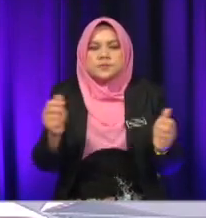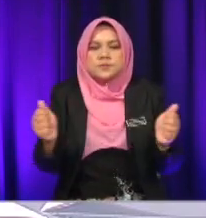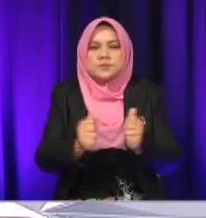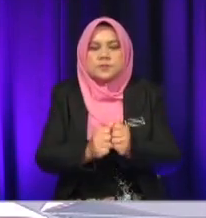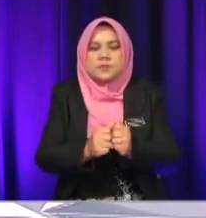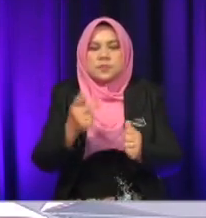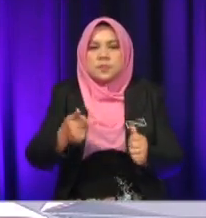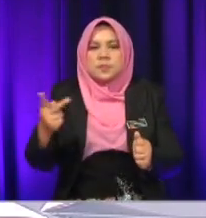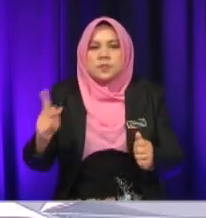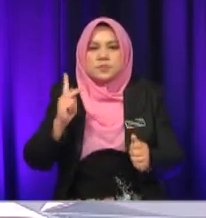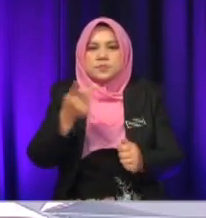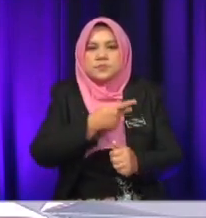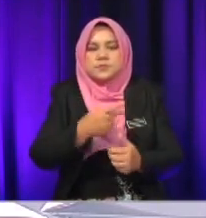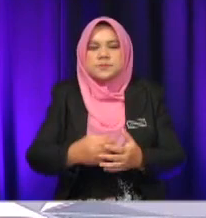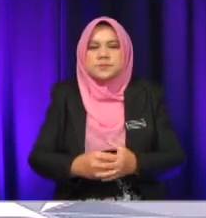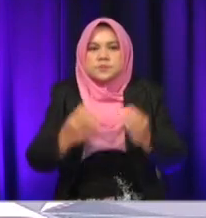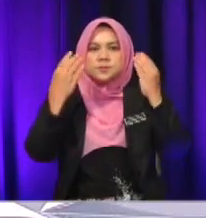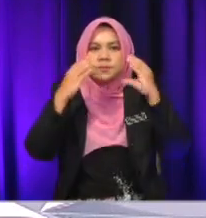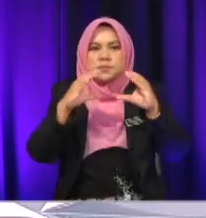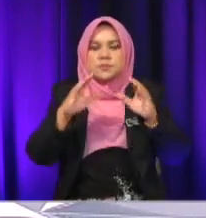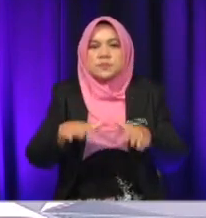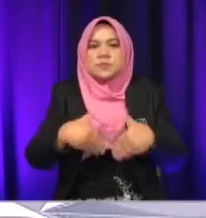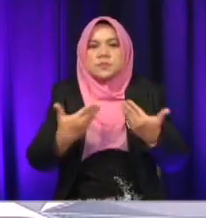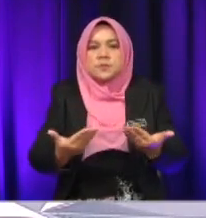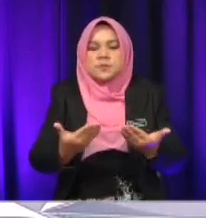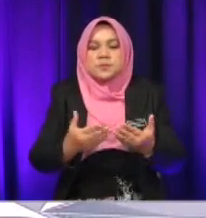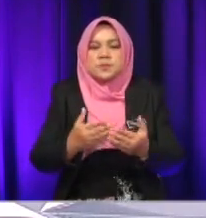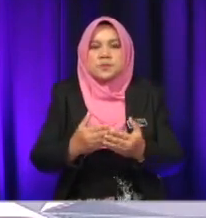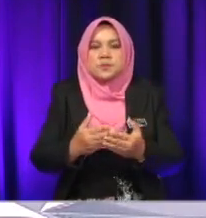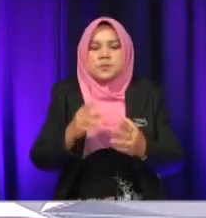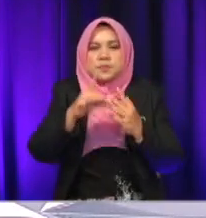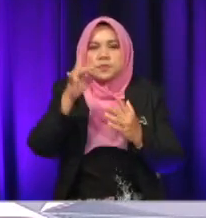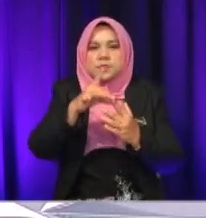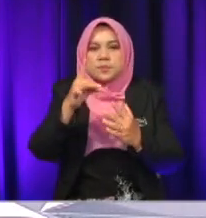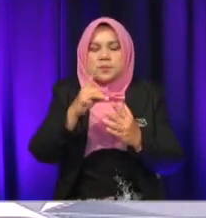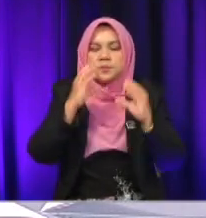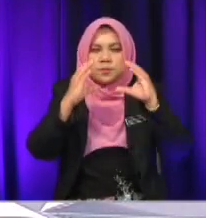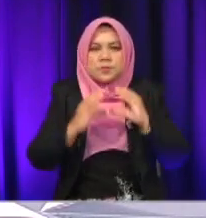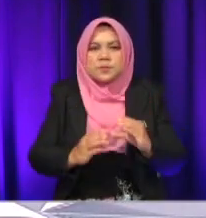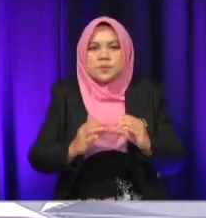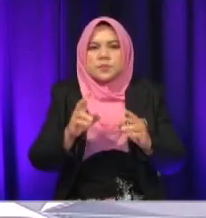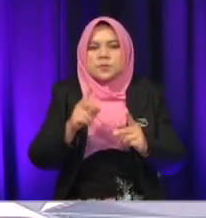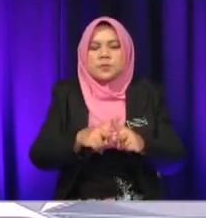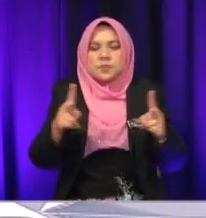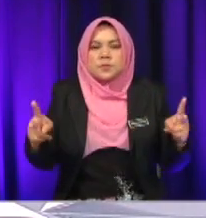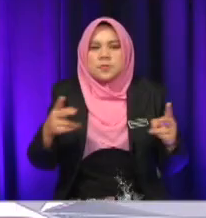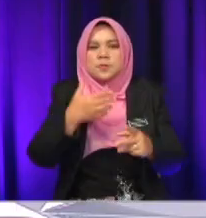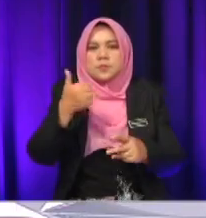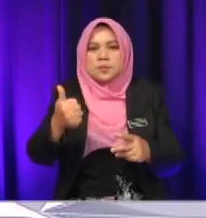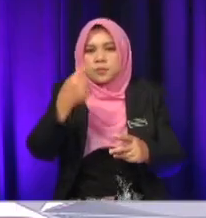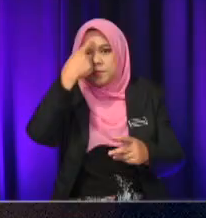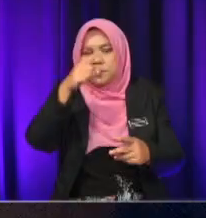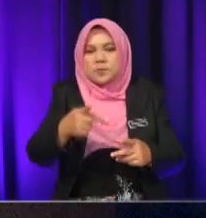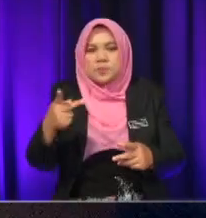Syafiqah bawakan Cikgu Azrina. Cikgu, macam mana kita membuat pemilihan antara kaedah yang paling bagus untuk produk kita cikgu?